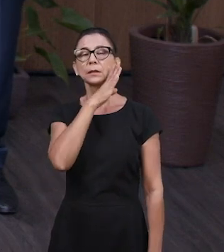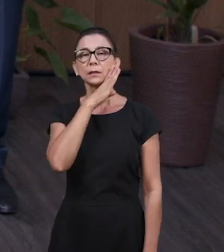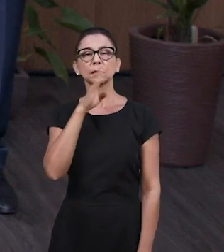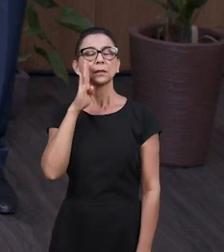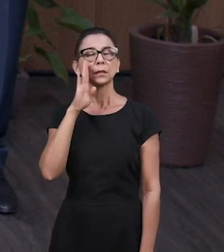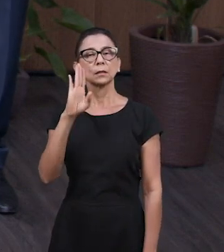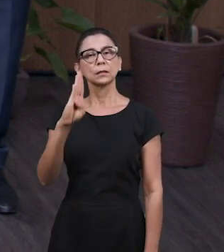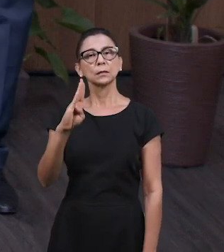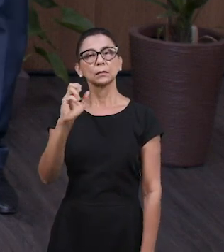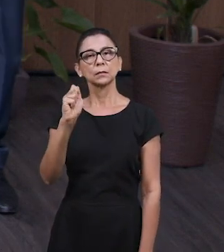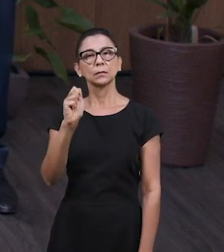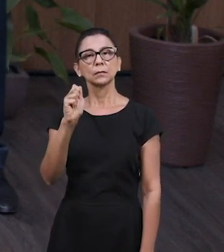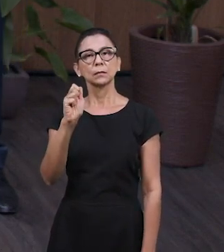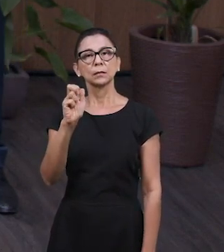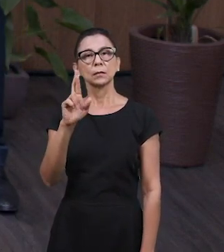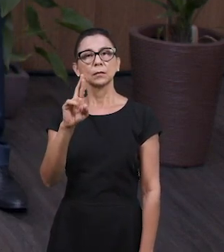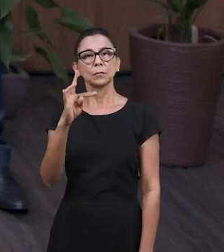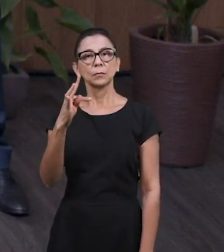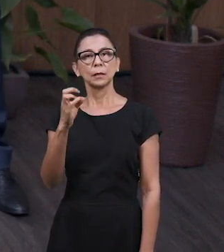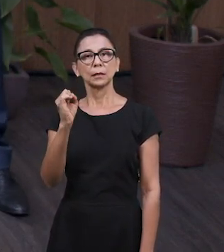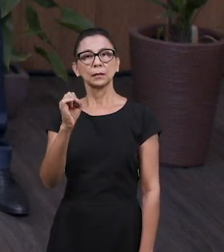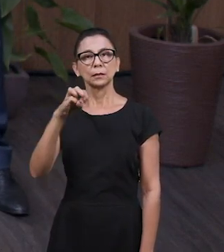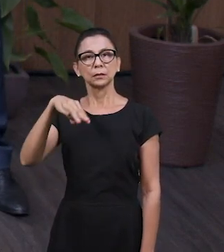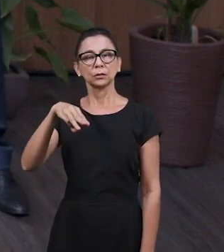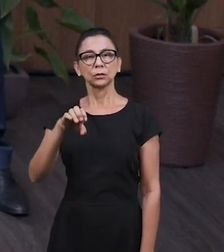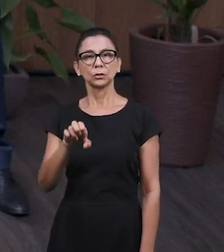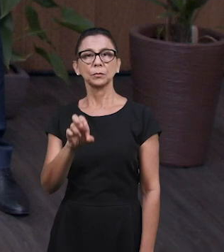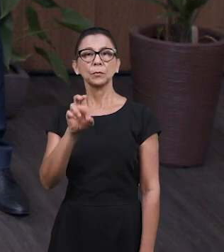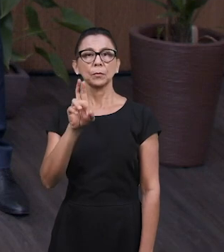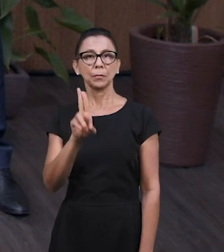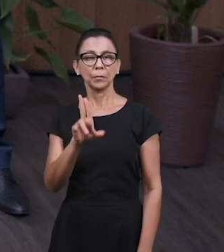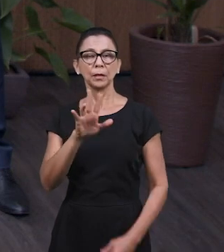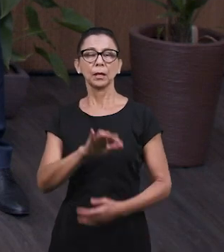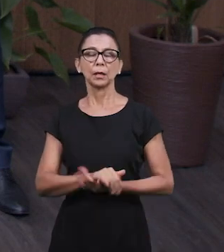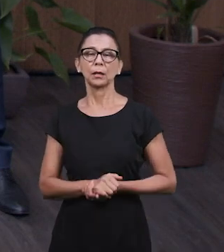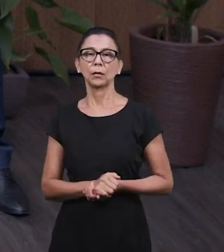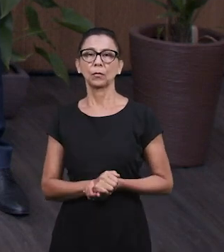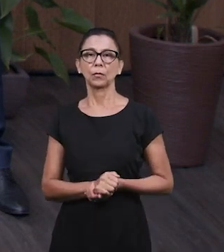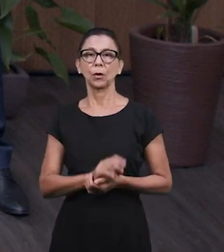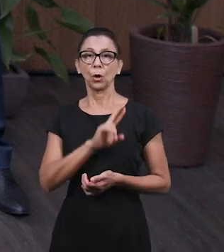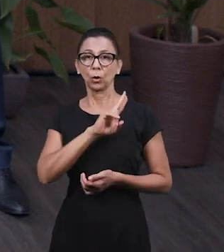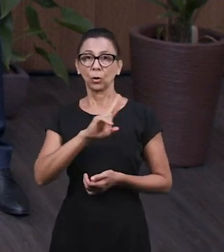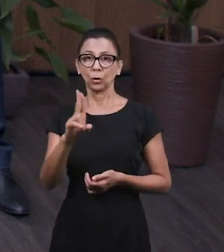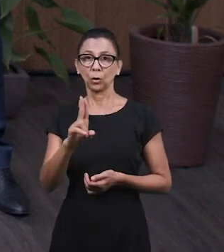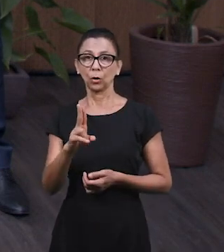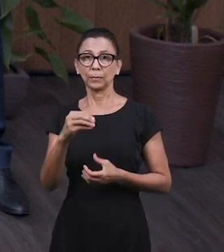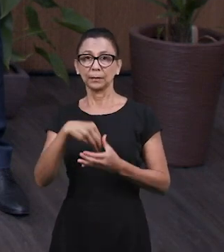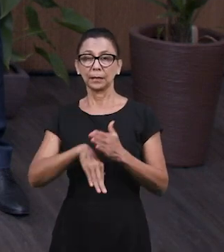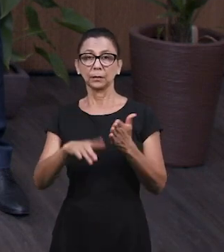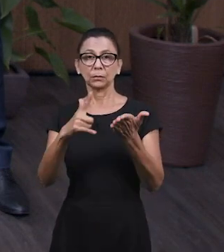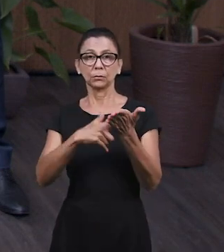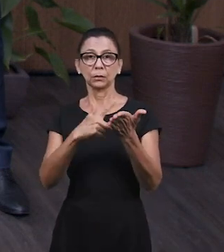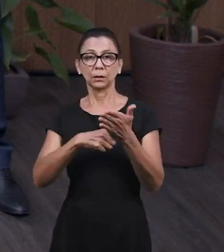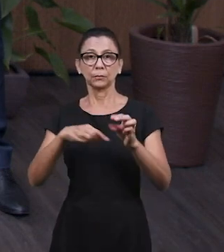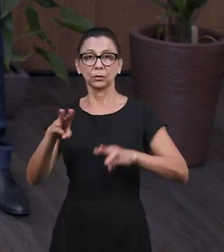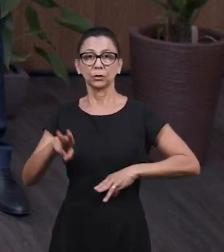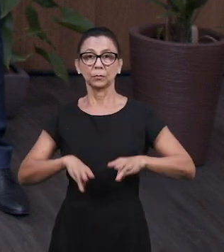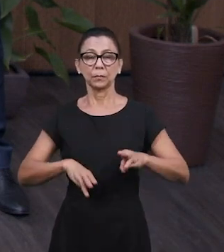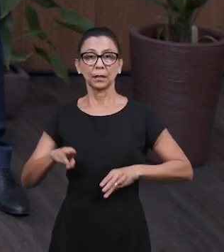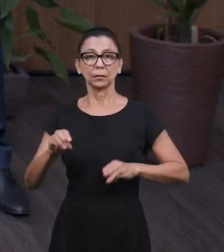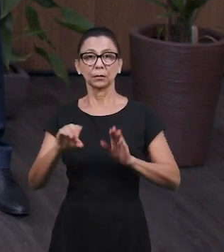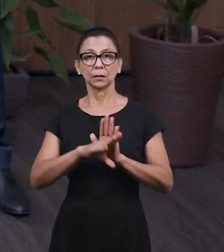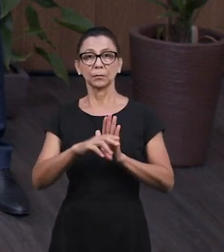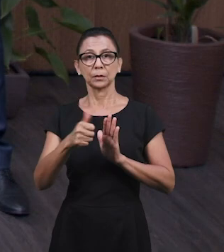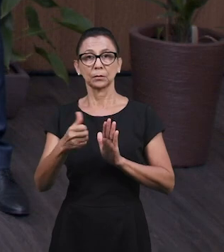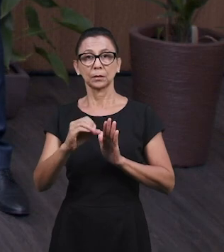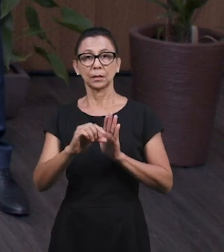un homme aveugle qui s'appelle Bartimée. Cette rencontre qui est enregistrée dans la Bible, dans le livre de Marc,